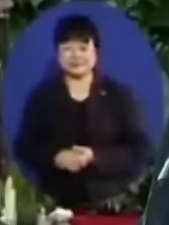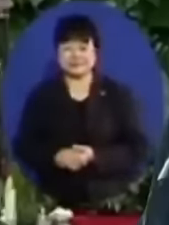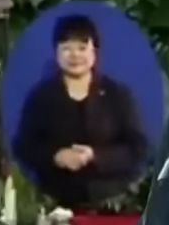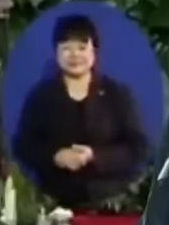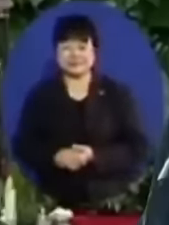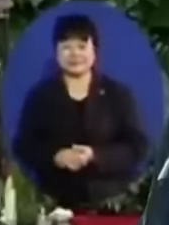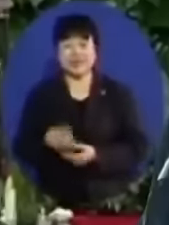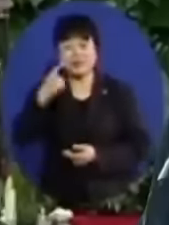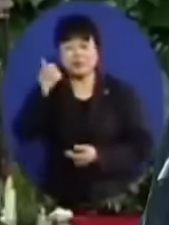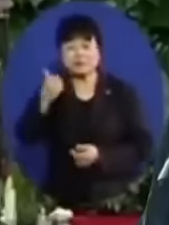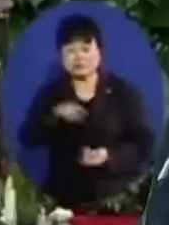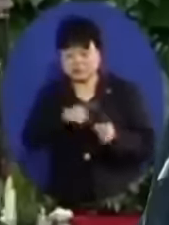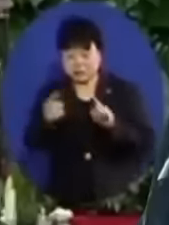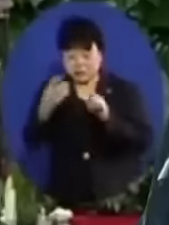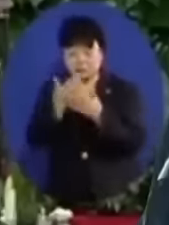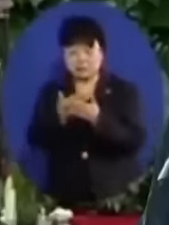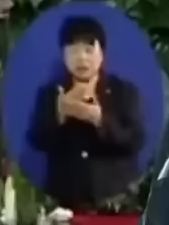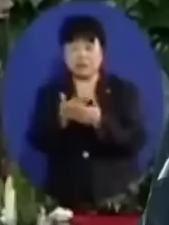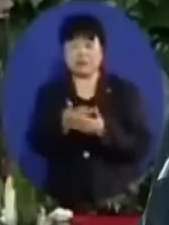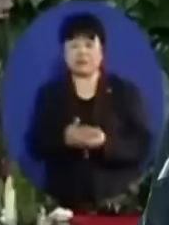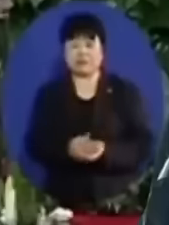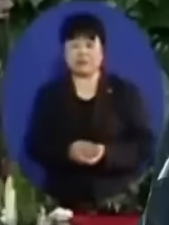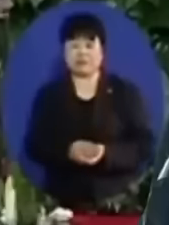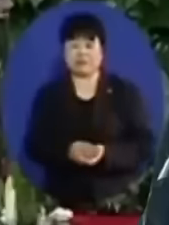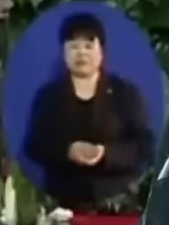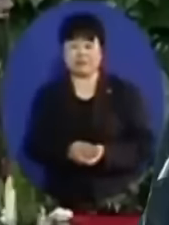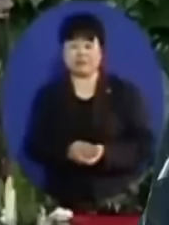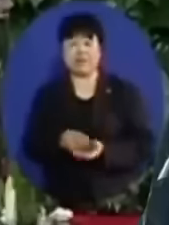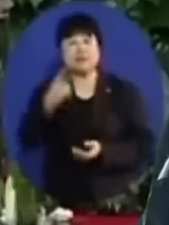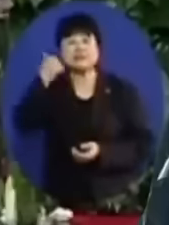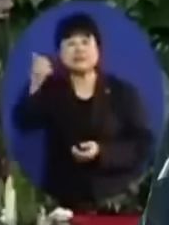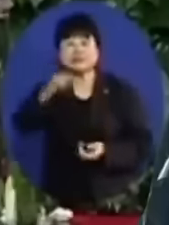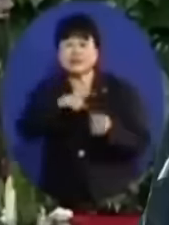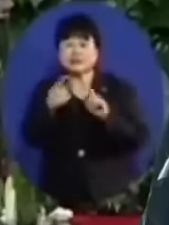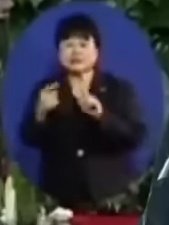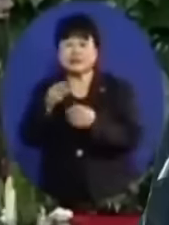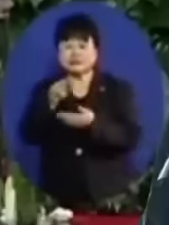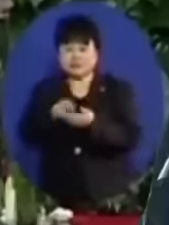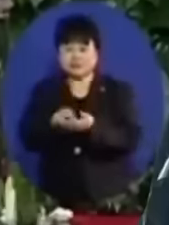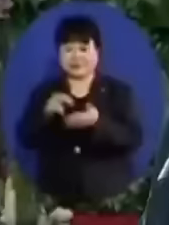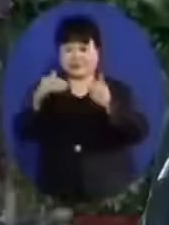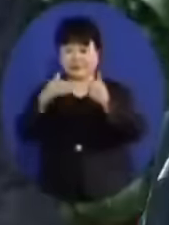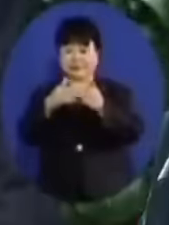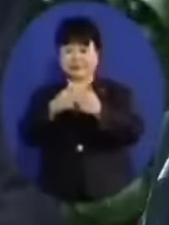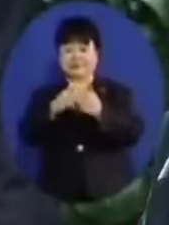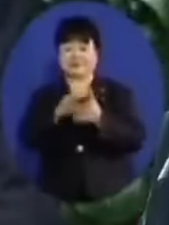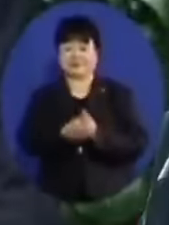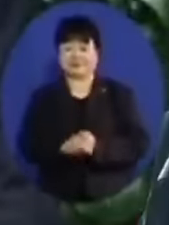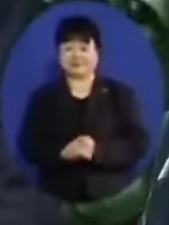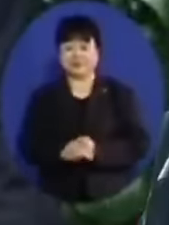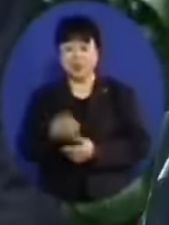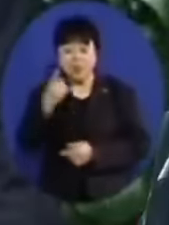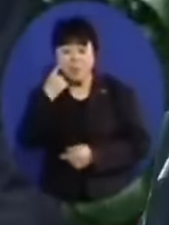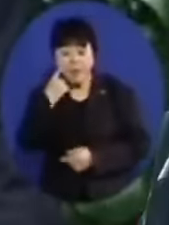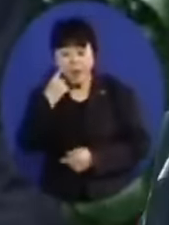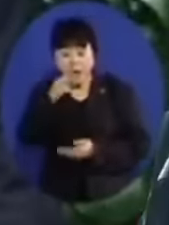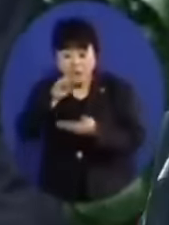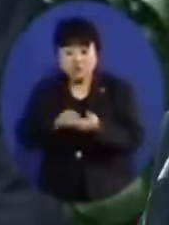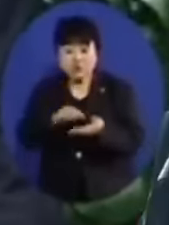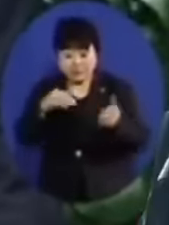좀 살려주십시오. 이거 똘당해 목사님 숙제 다 했습니다. 어디 봅시다. 숙제는 다